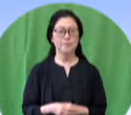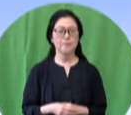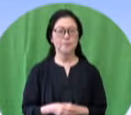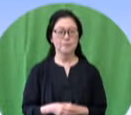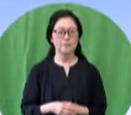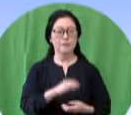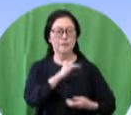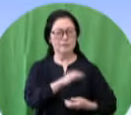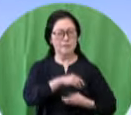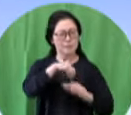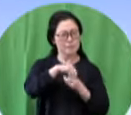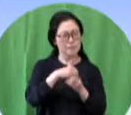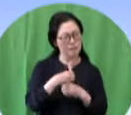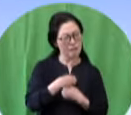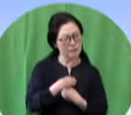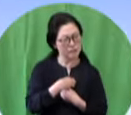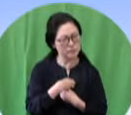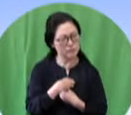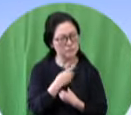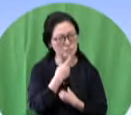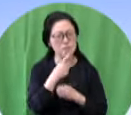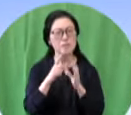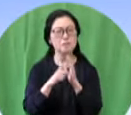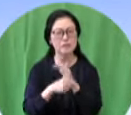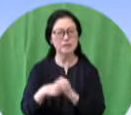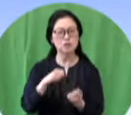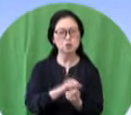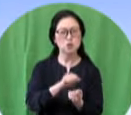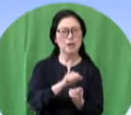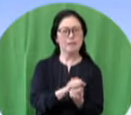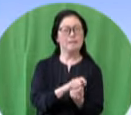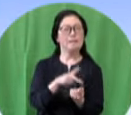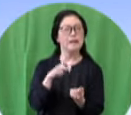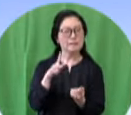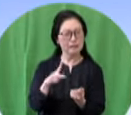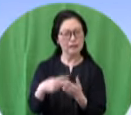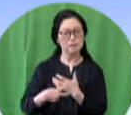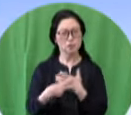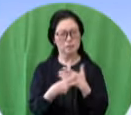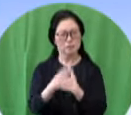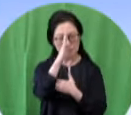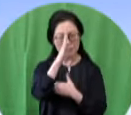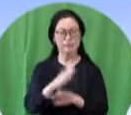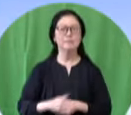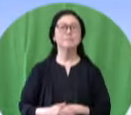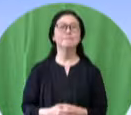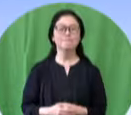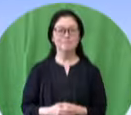心筋梗塞の前兆かなと思ったらすぐに循環器内科で受診しましょう。